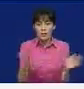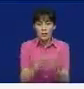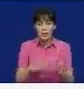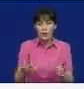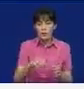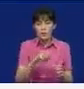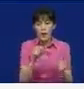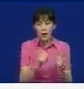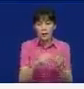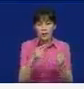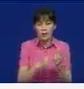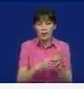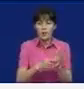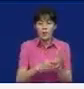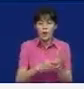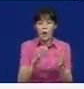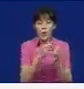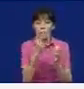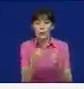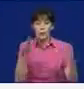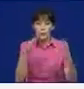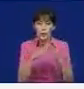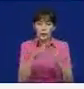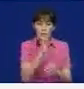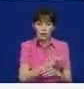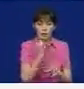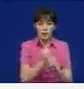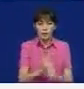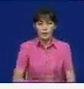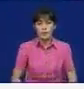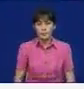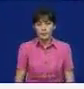нөмірі 6, 7, нөмірі 12 үйлерде жұмыстар атқарылуда.